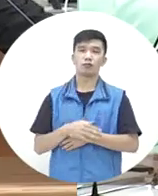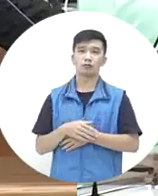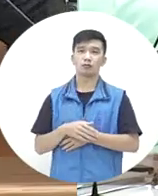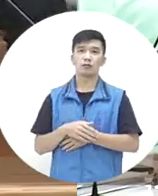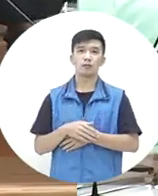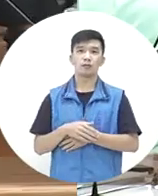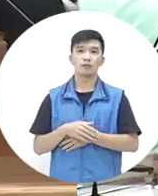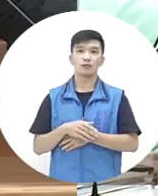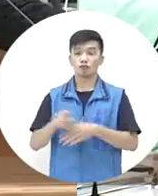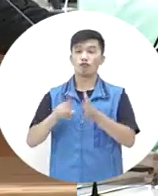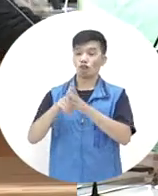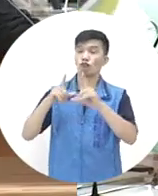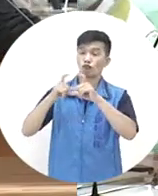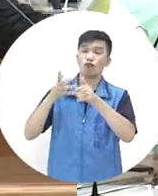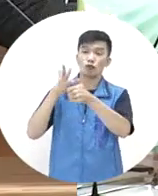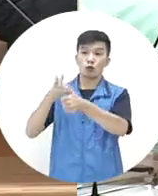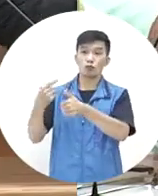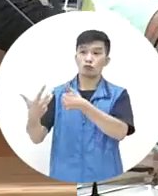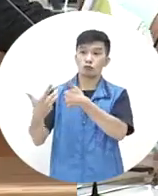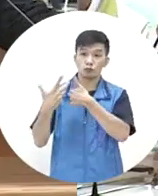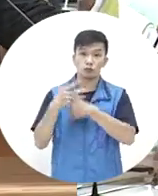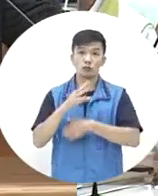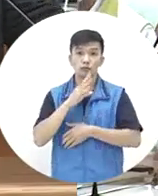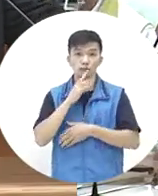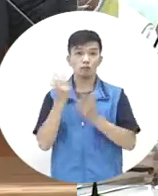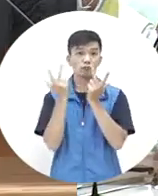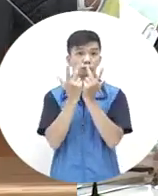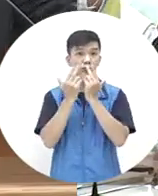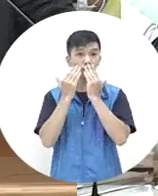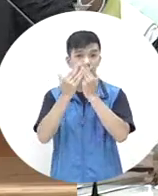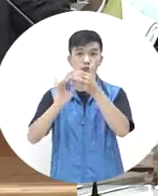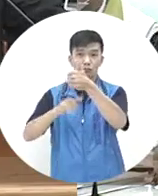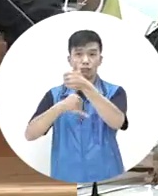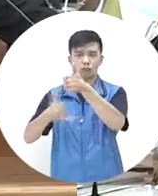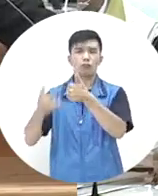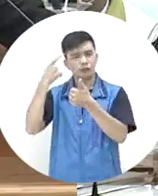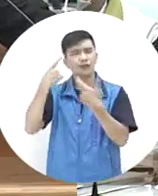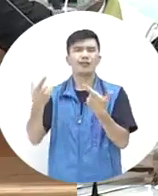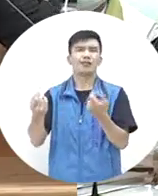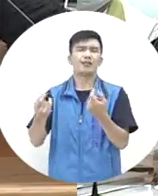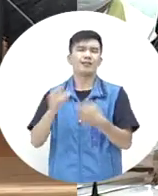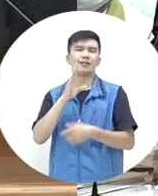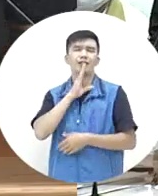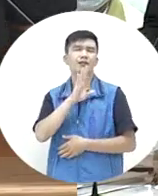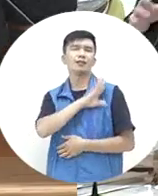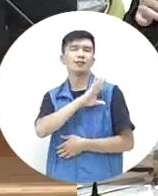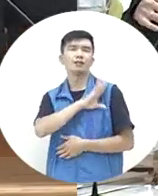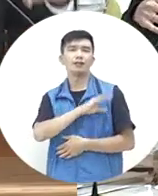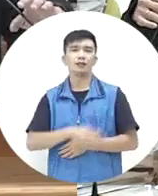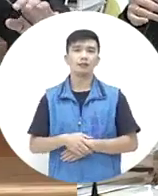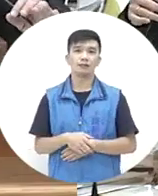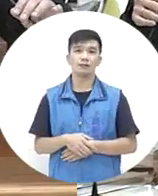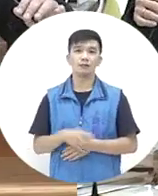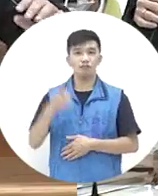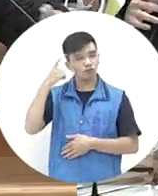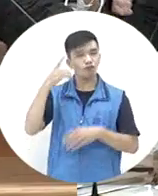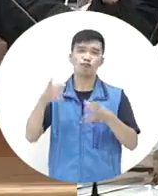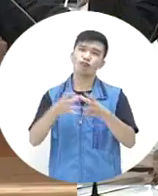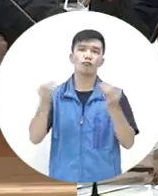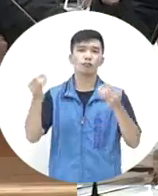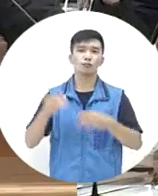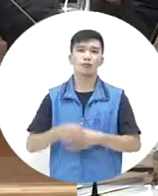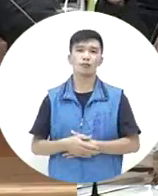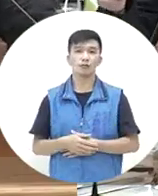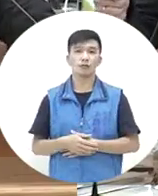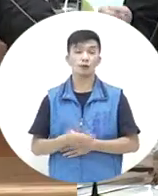就说你是是， 就像我问你说，你是不是中华民国新北市的议员？一样的道理嘛。 我不用想，我就说对 了。但是， 所以我刚 刚脑子没那么好 了。我刚刚问